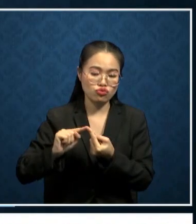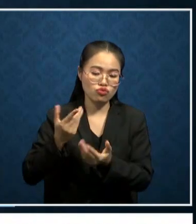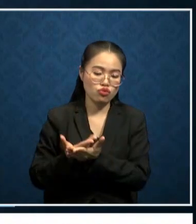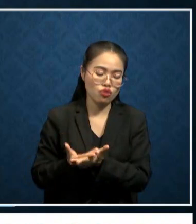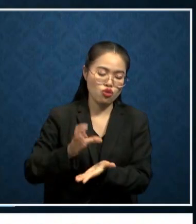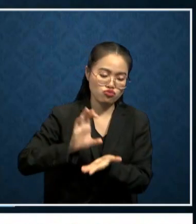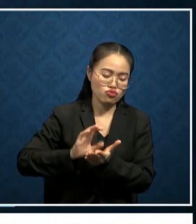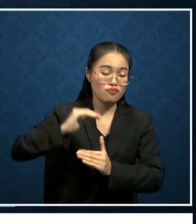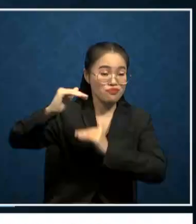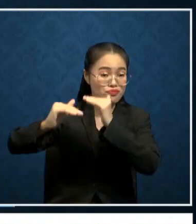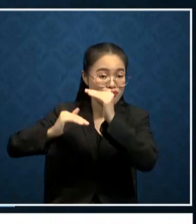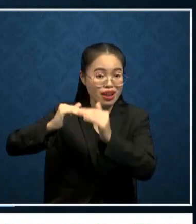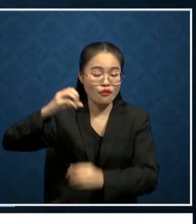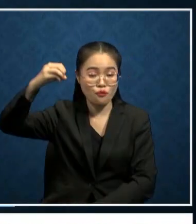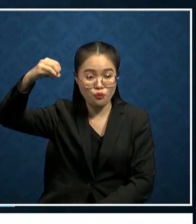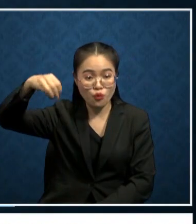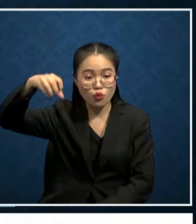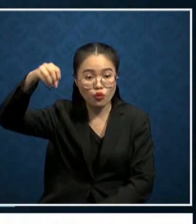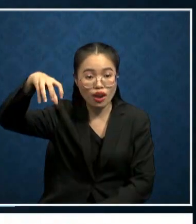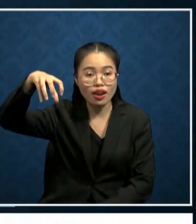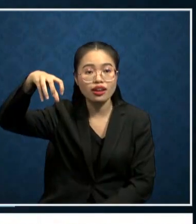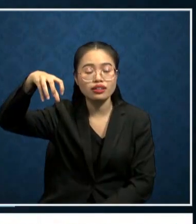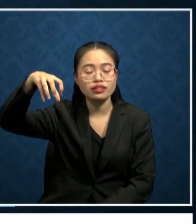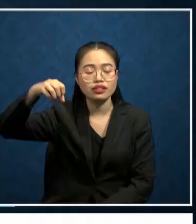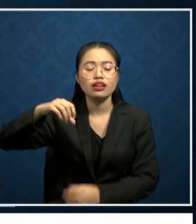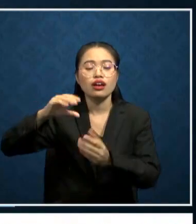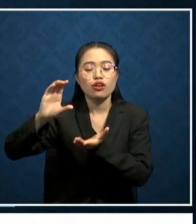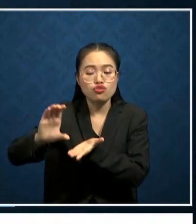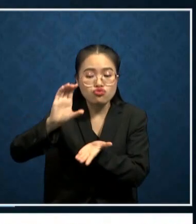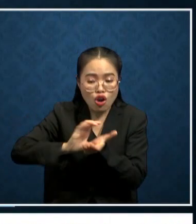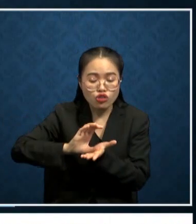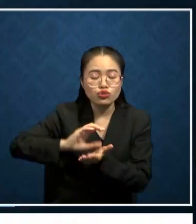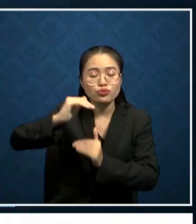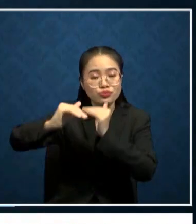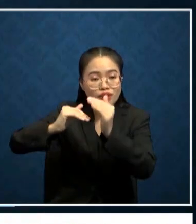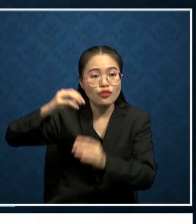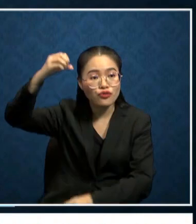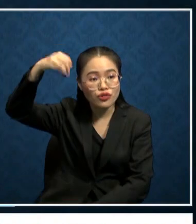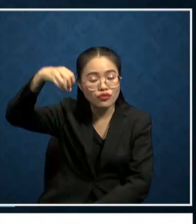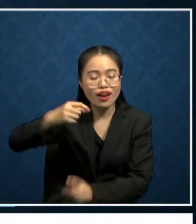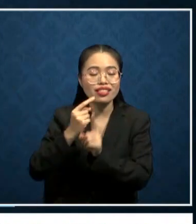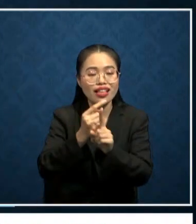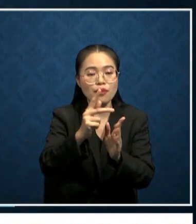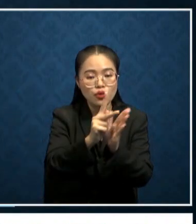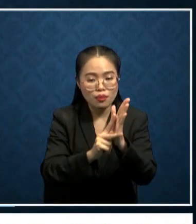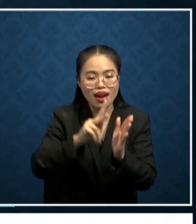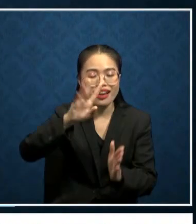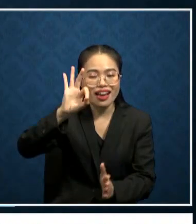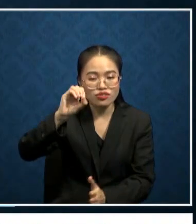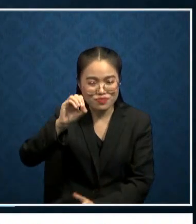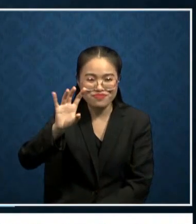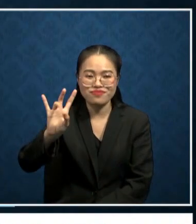ไฟฟ้าเอ่อกองทุนพัฒนาไฟฟ้าตามมาตรา 97นะ